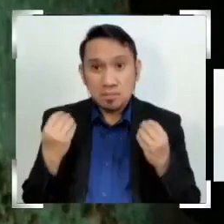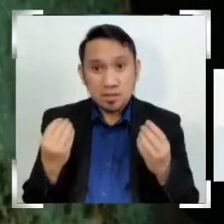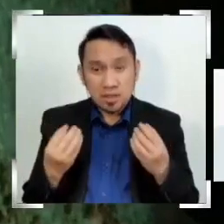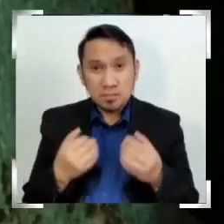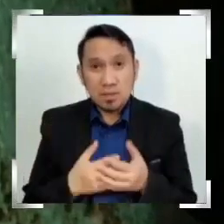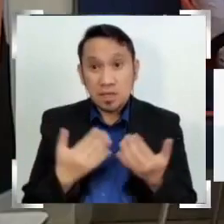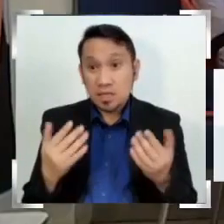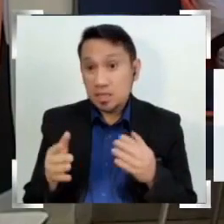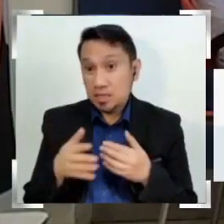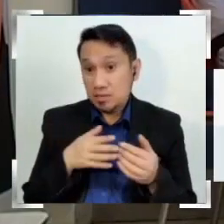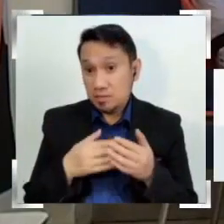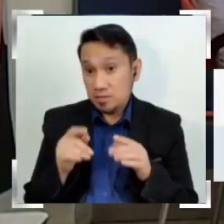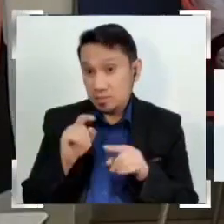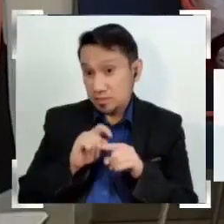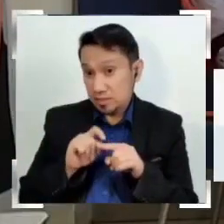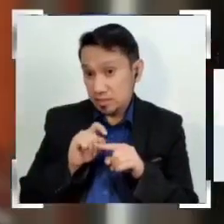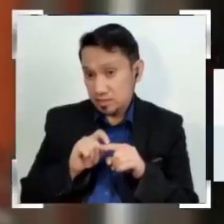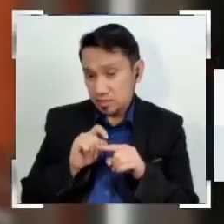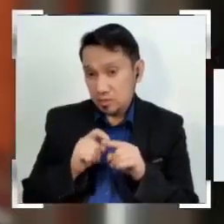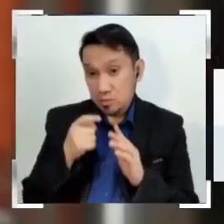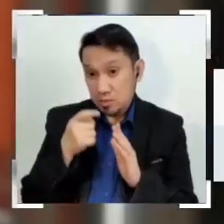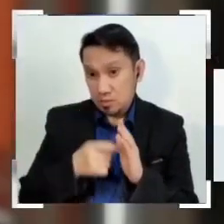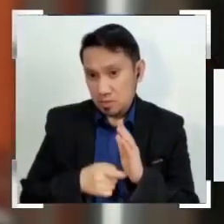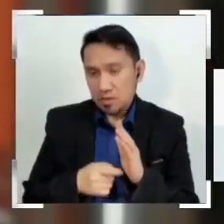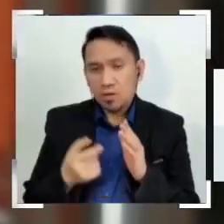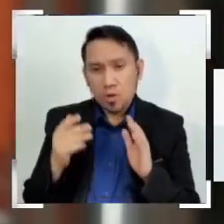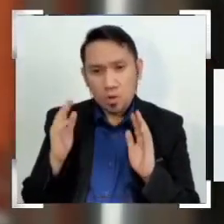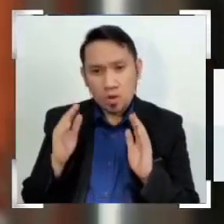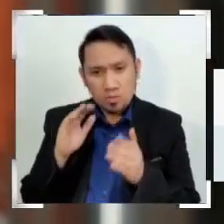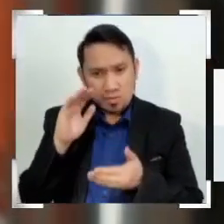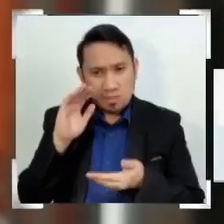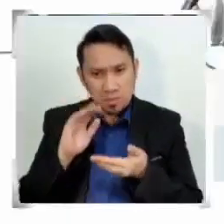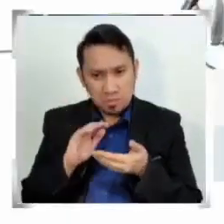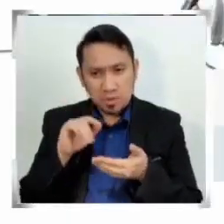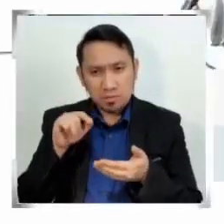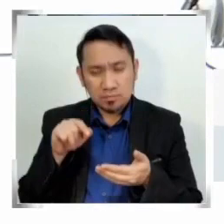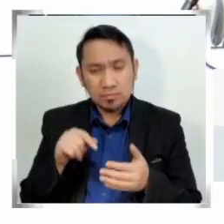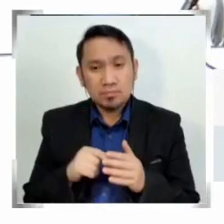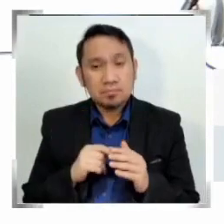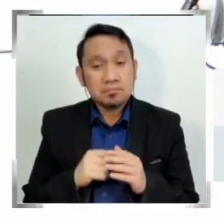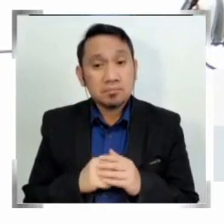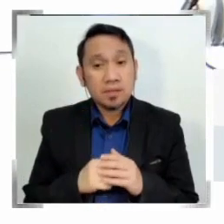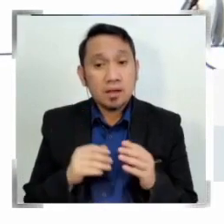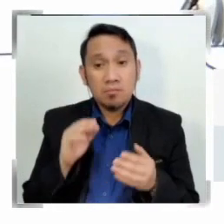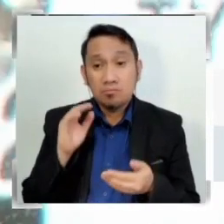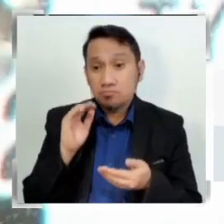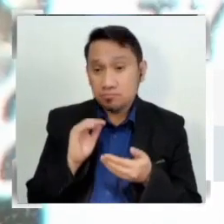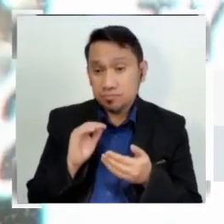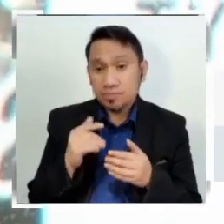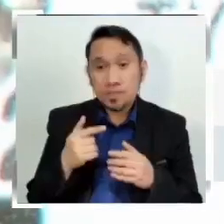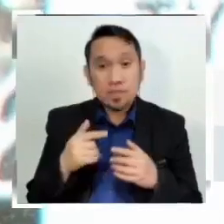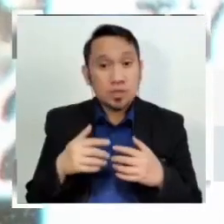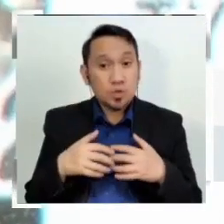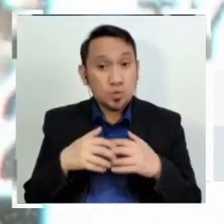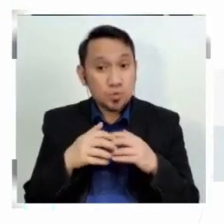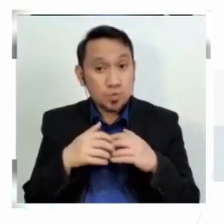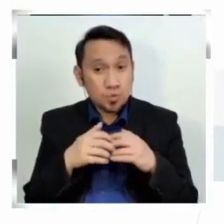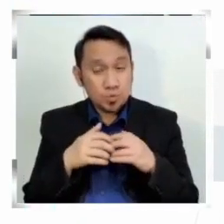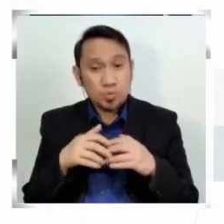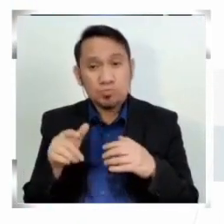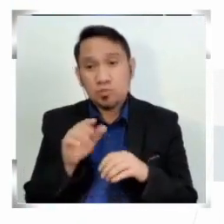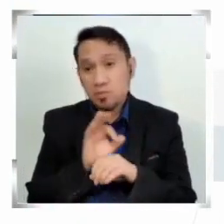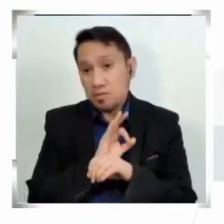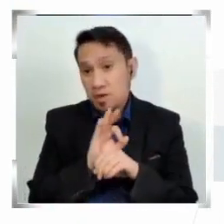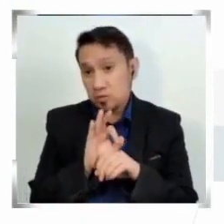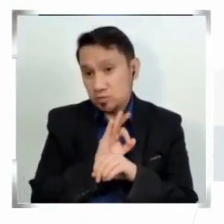kuryente, inaasahang bababa ngayong Hulyo para sa mga customer ng Meralco. Mas mababa raw kasi ang generation cost o gastos ng mga planta sa